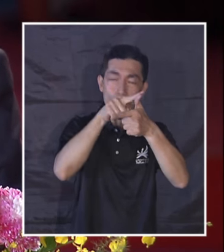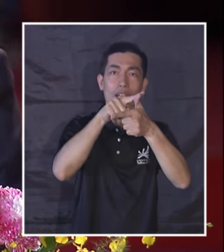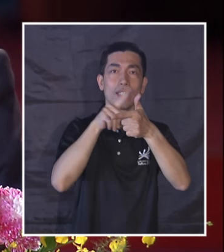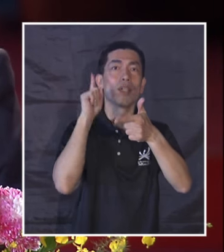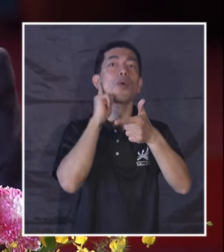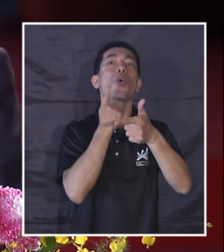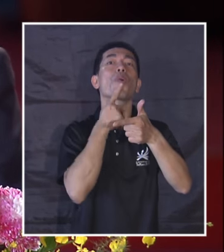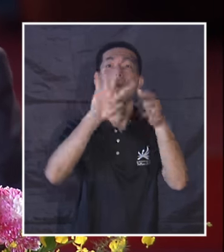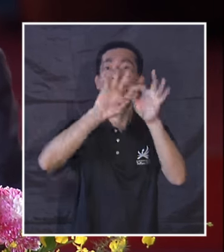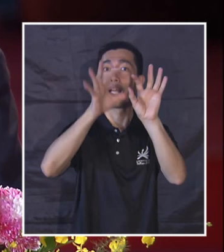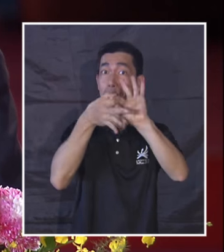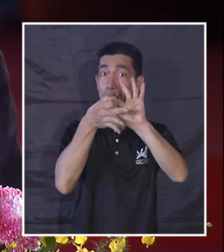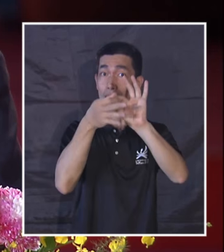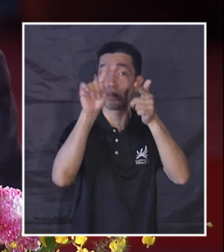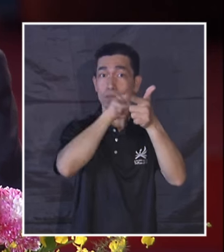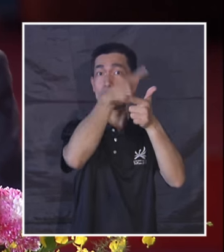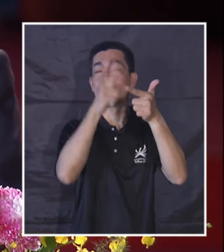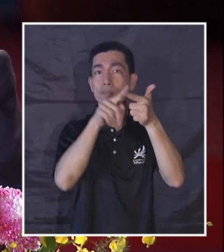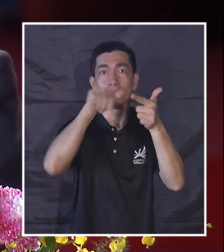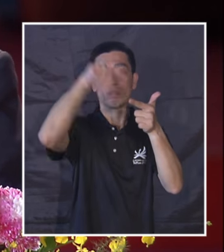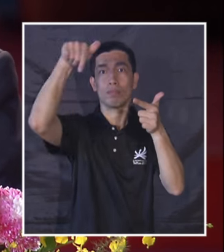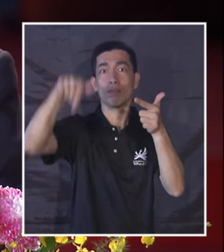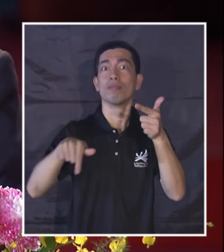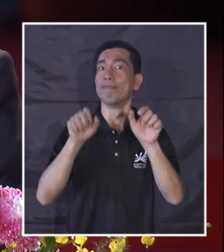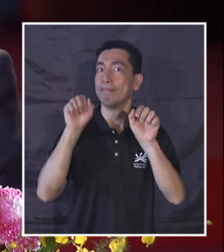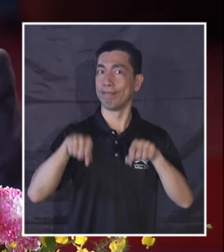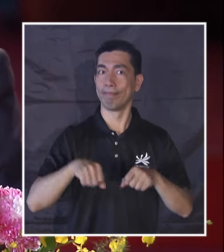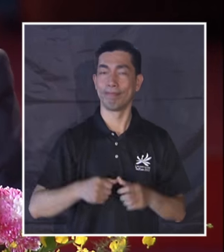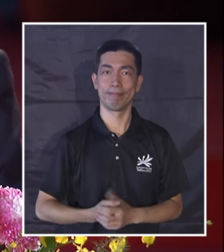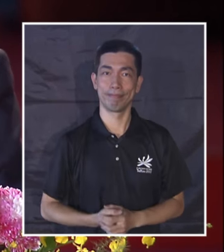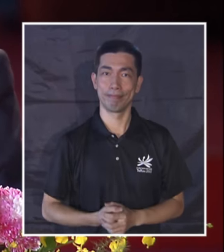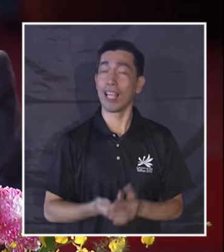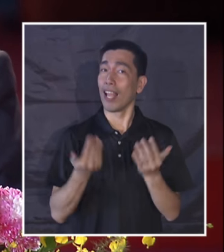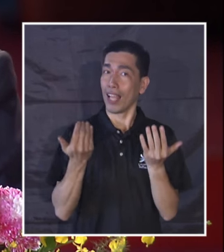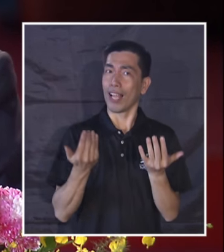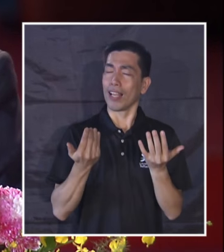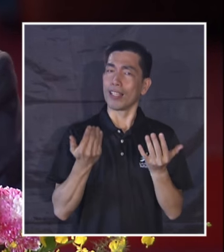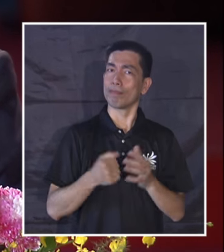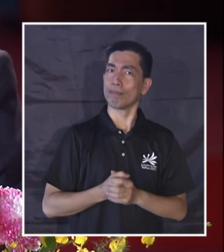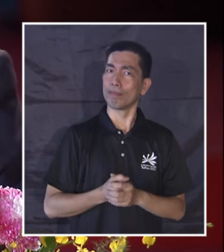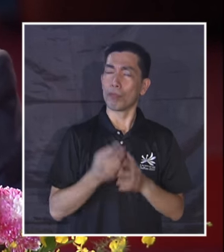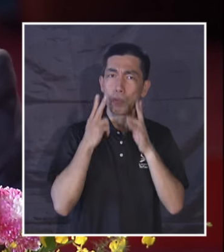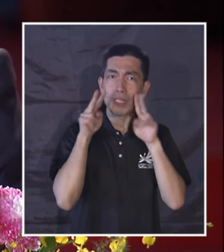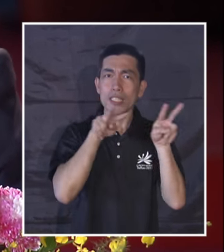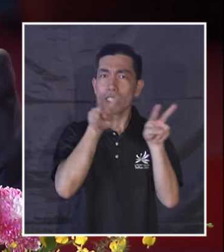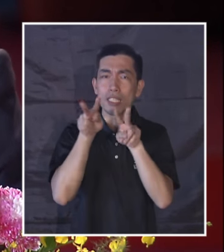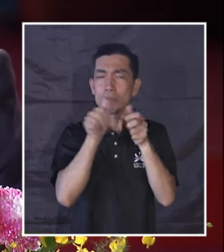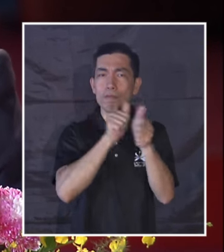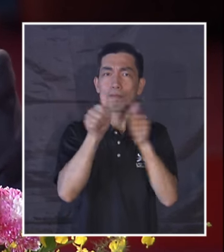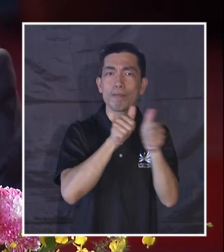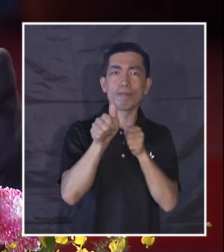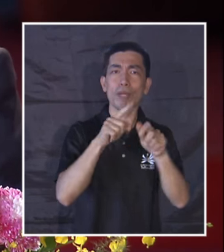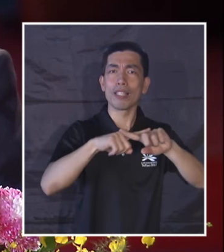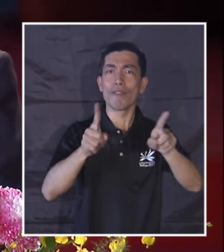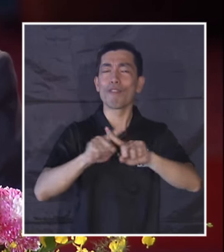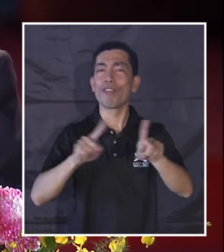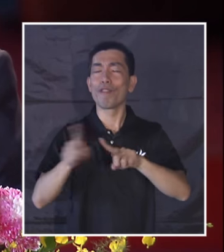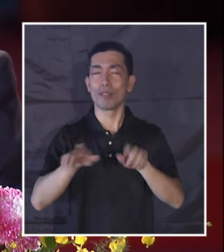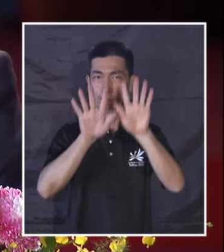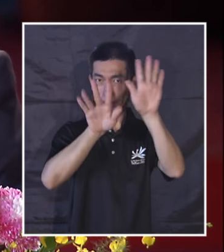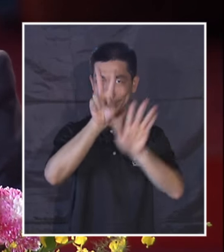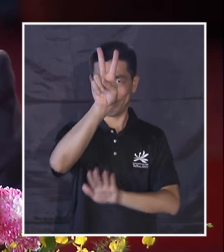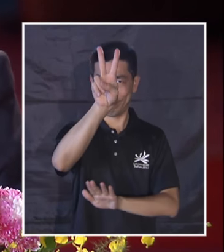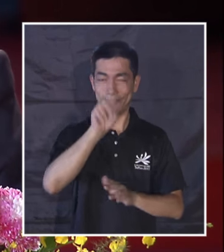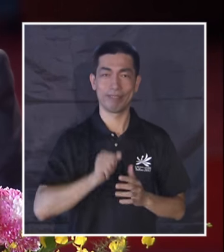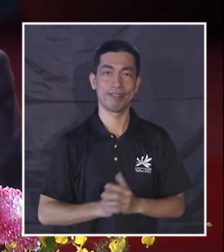会。今年我们有12个竞赛项目，分别在11个